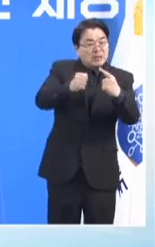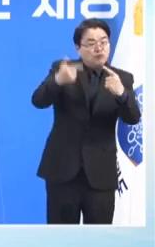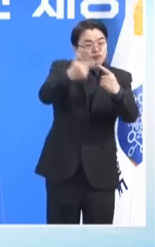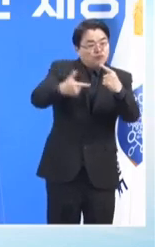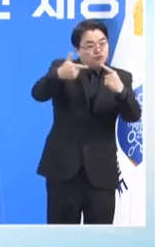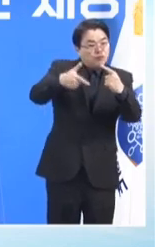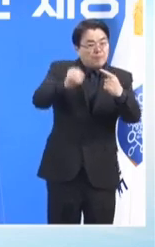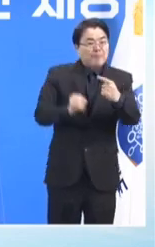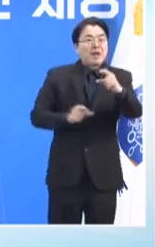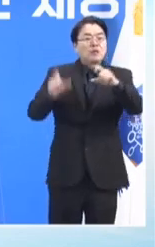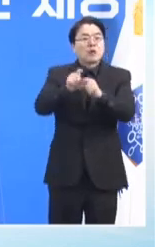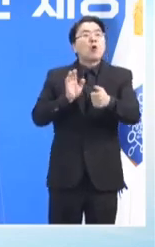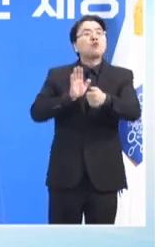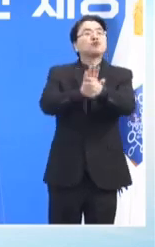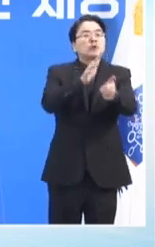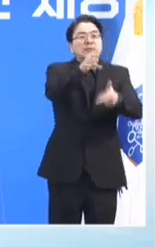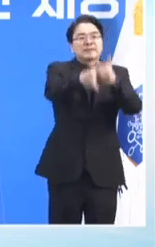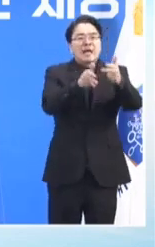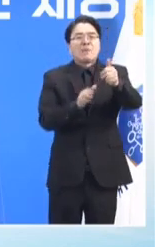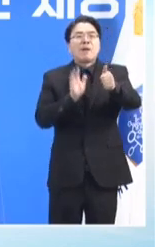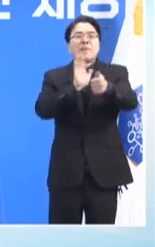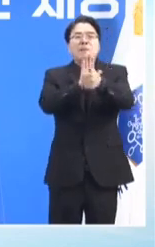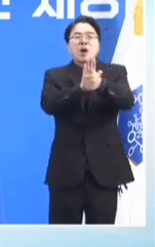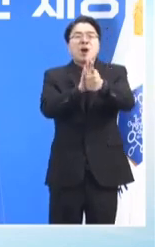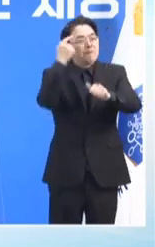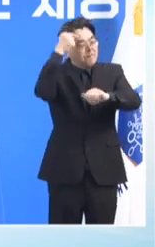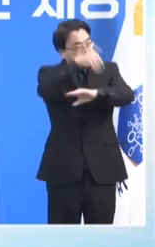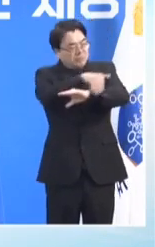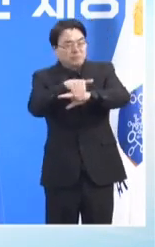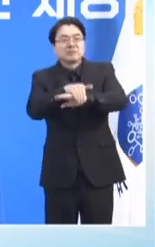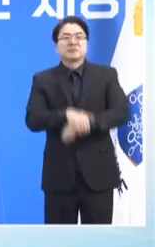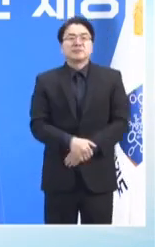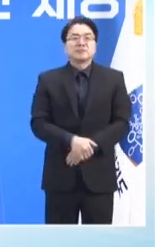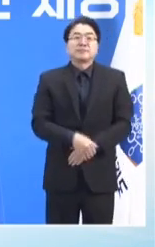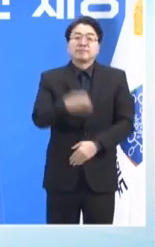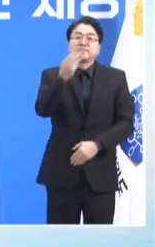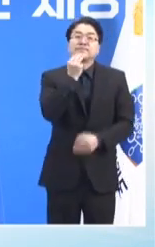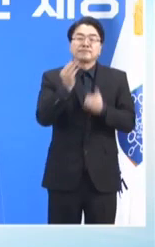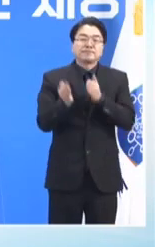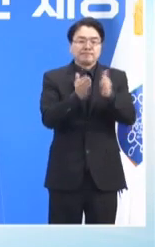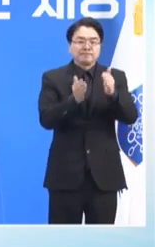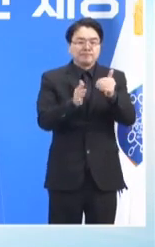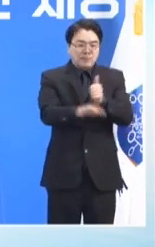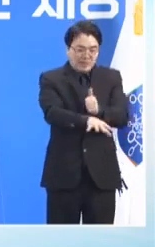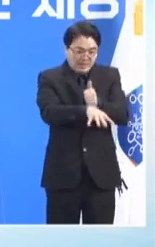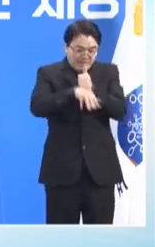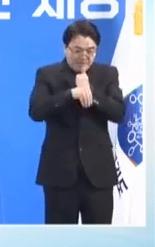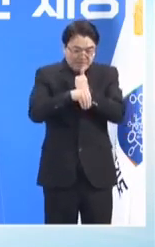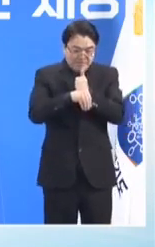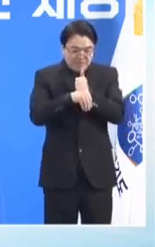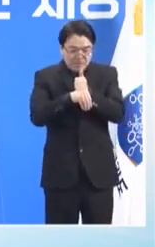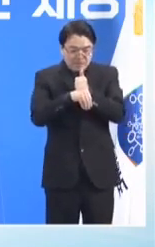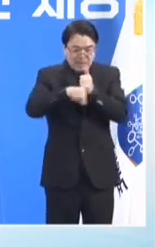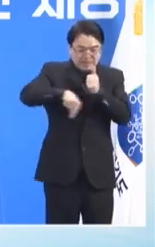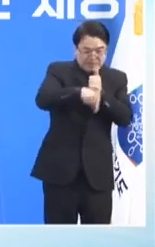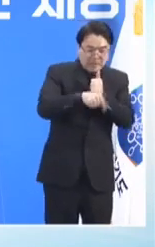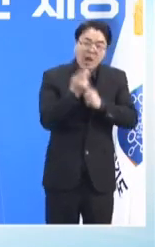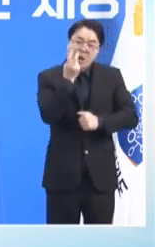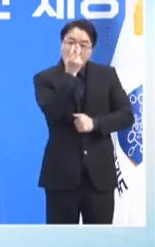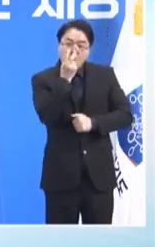전면적으로 사업을 추진할 계획입니다. 그리고 경기도와 산하기관에서 소유 관리 운영